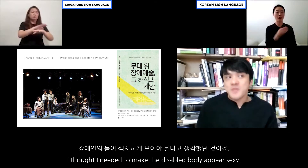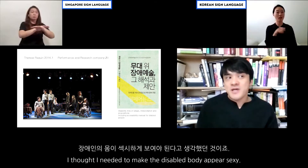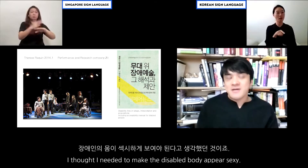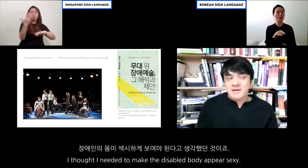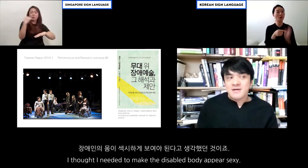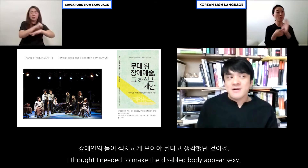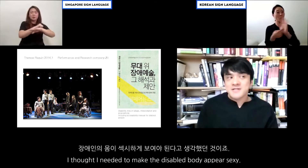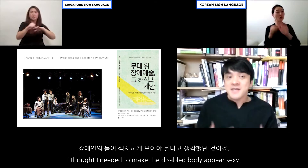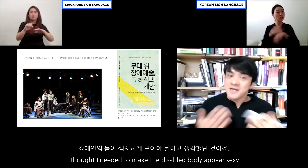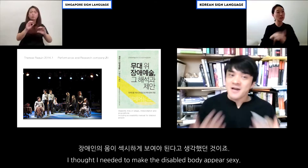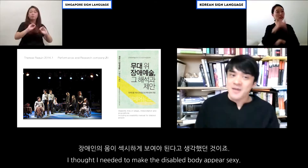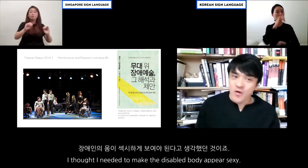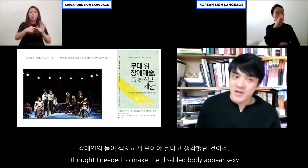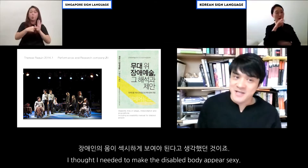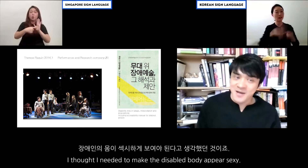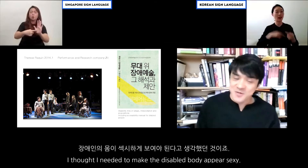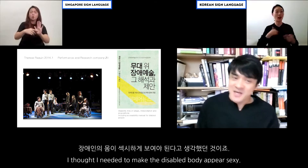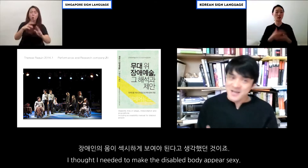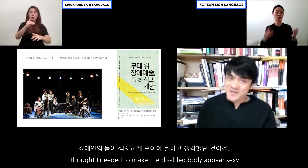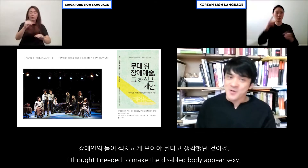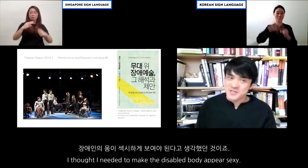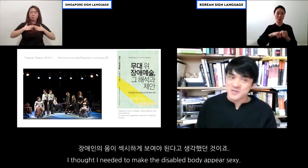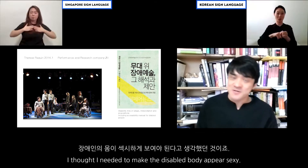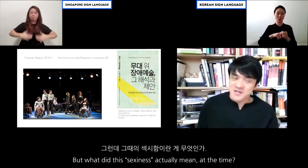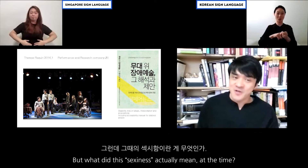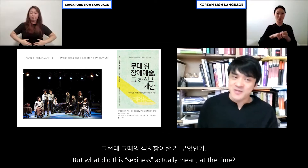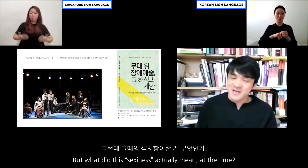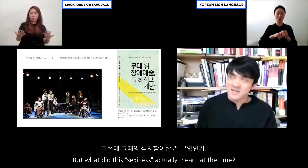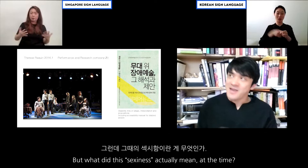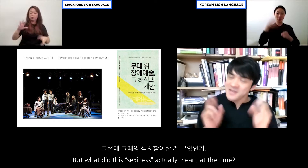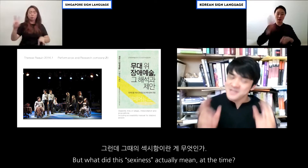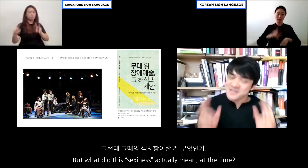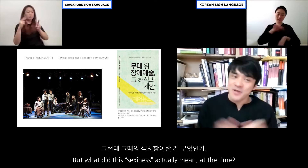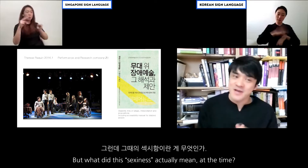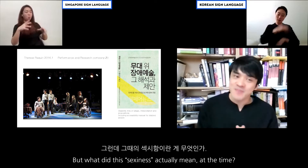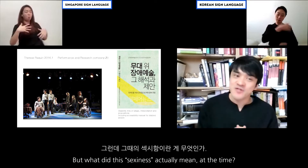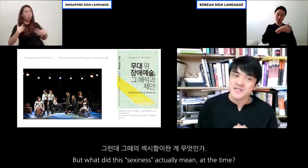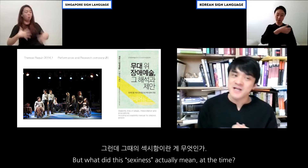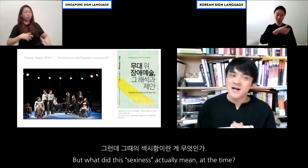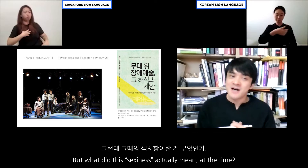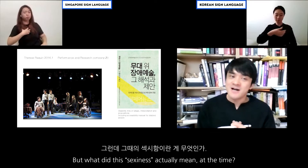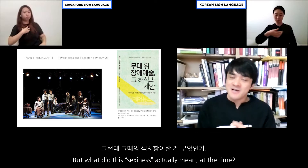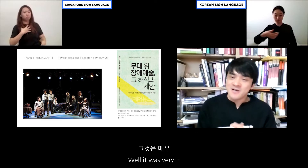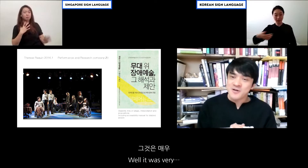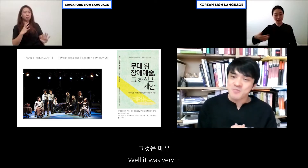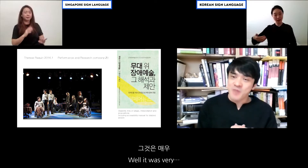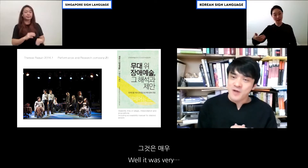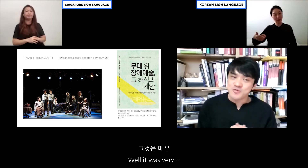장애인의 몸이 섹시하게 보여야 된다고 생각했던 것이죠. 그런데 그때의 섹시함이라는 게 무엇인가?